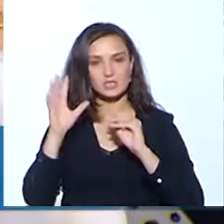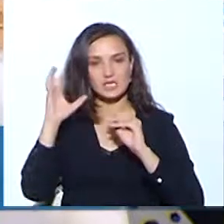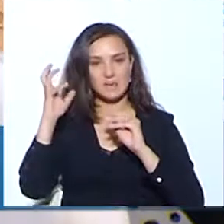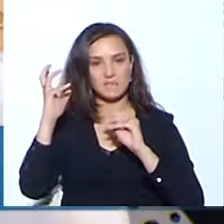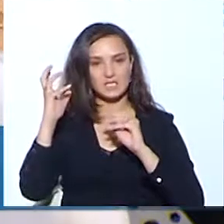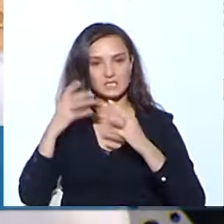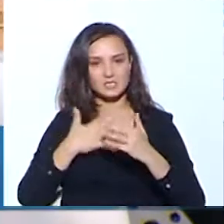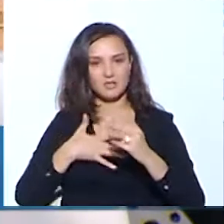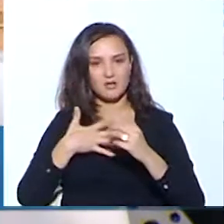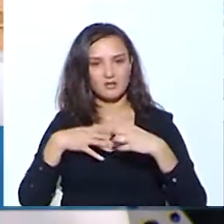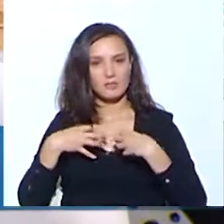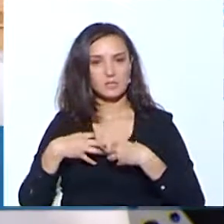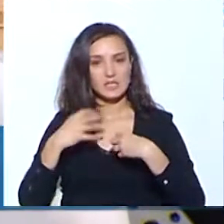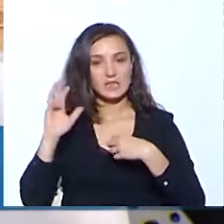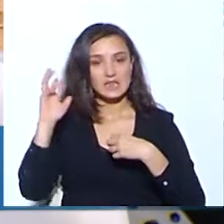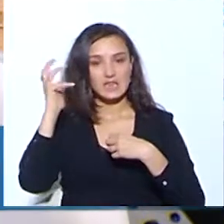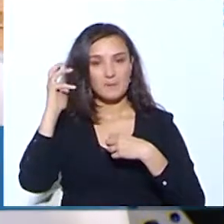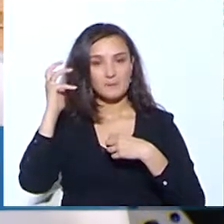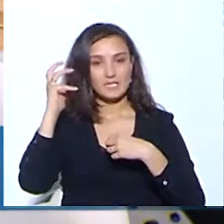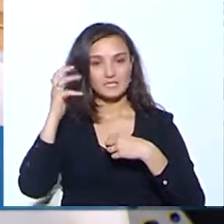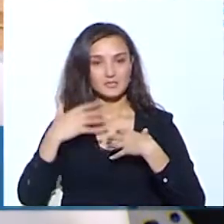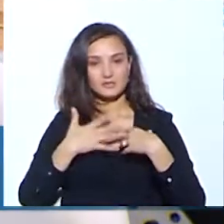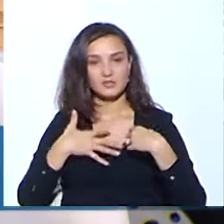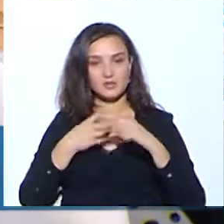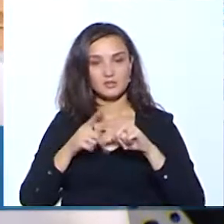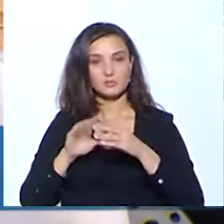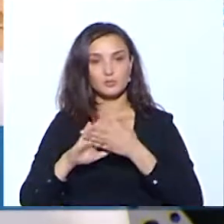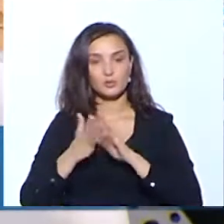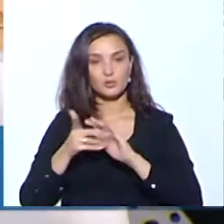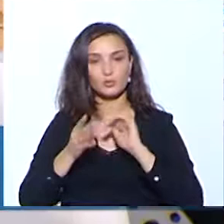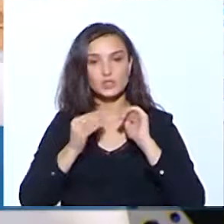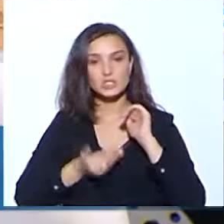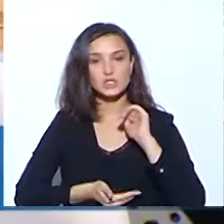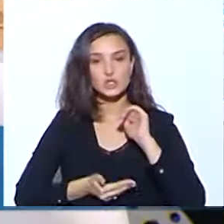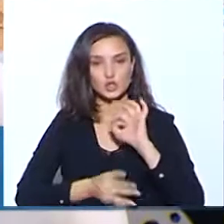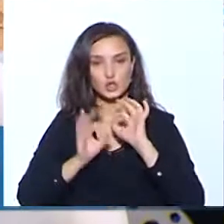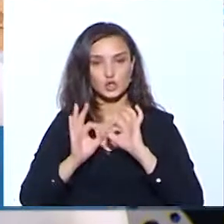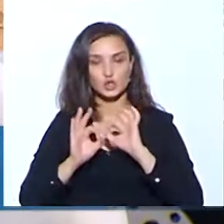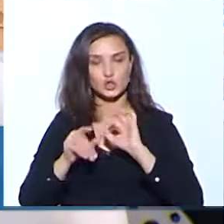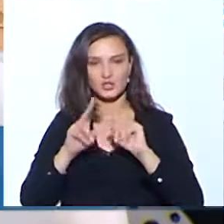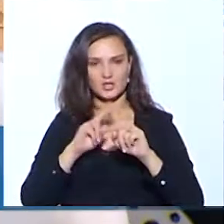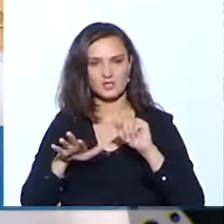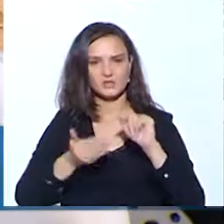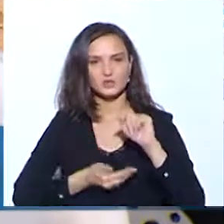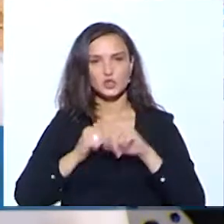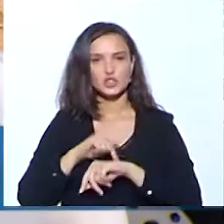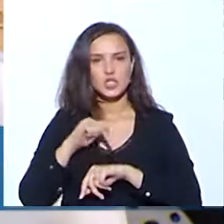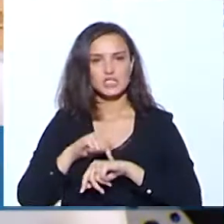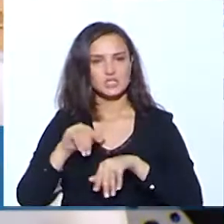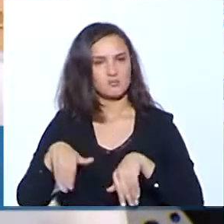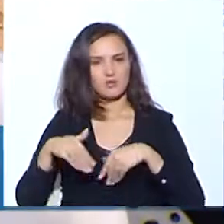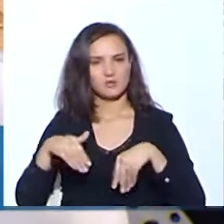დეპრესია. დეპრესია არის მდგომარეობა, როდესაც სიცოცხლე სწორედ ფასს კარგავს.